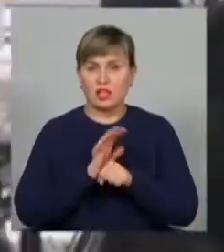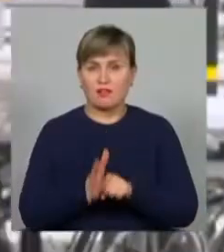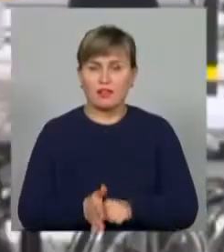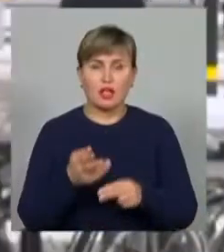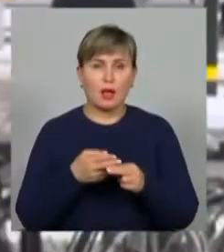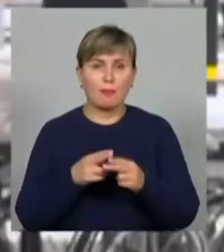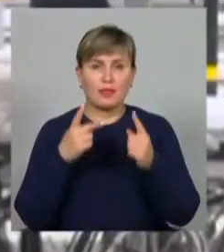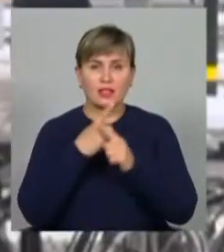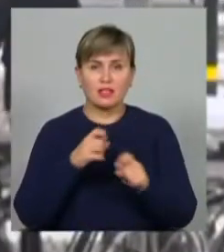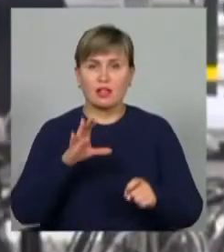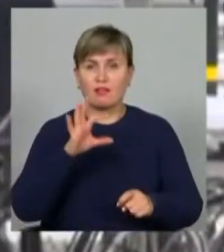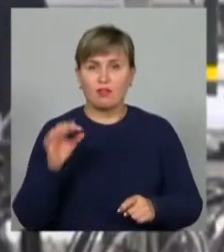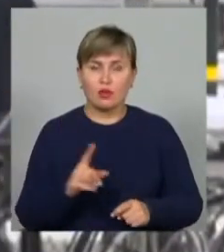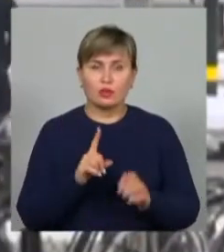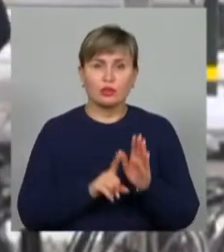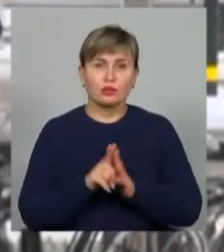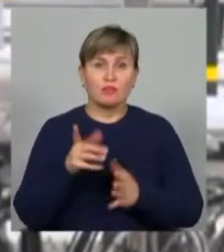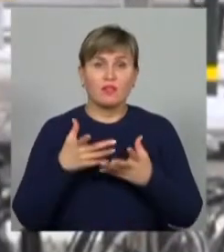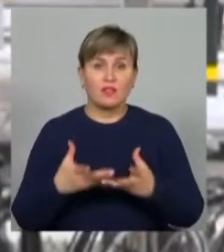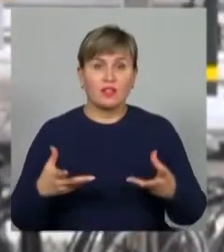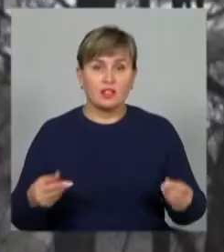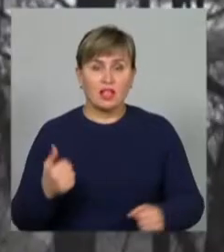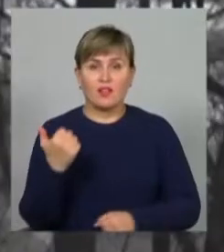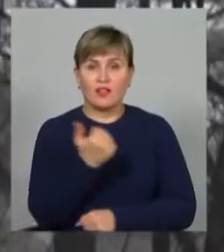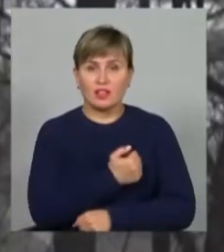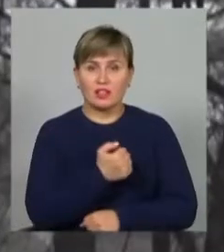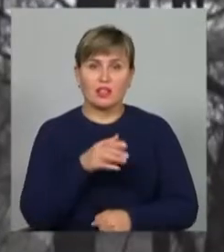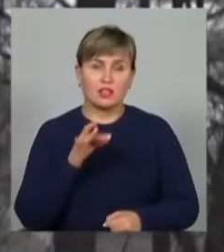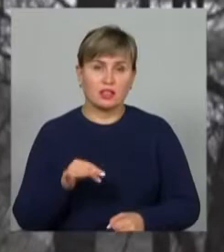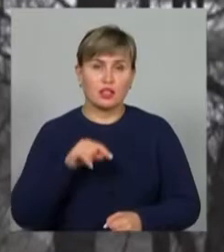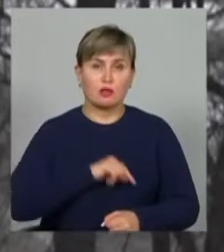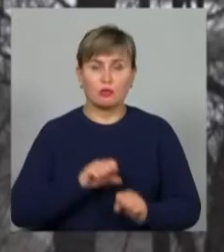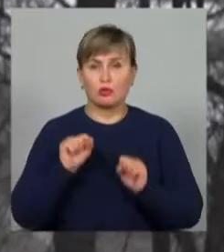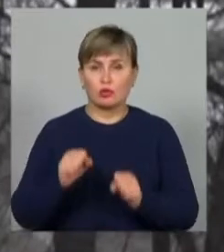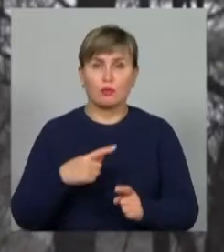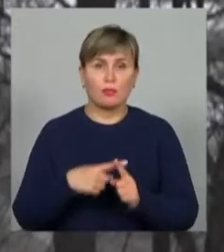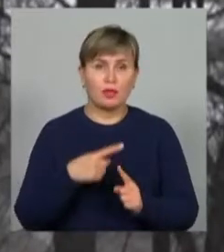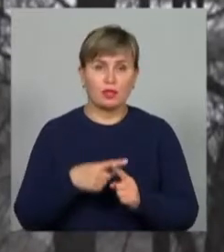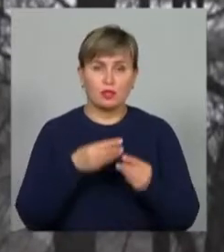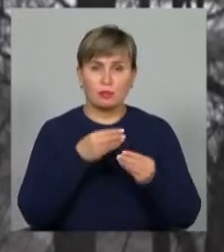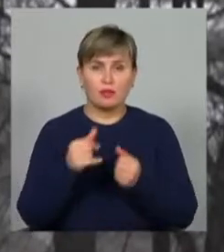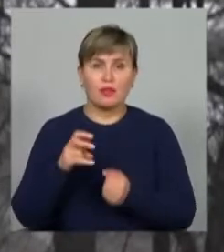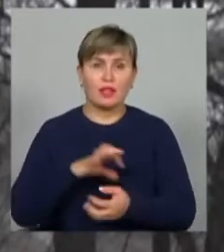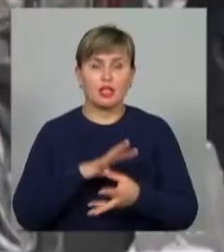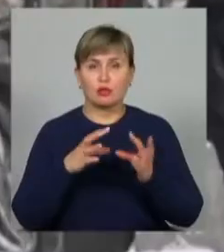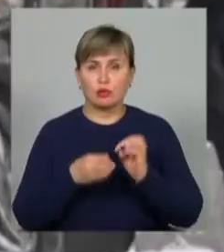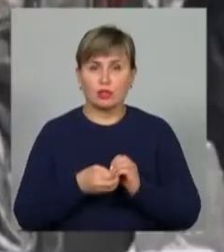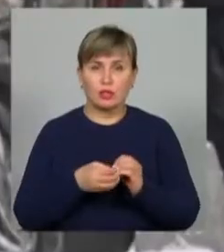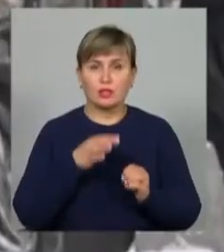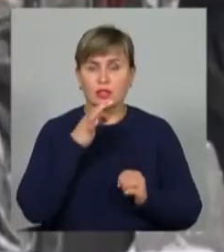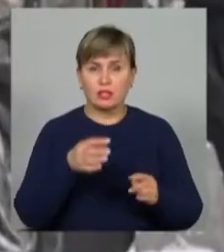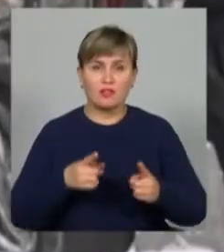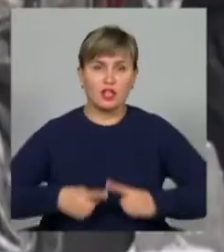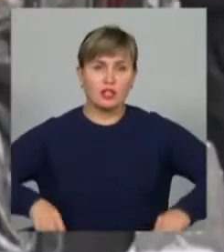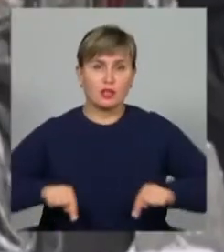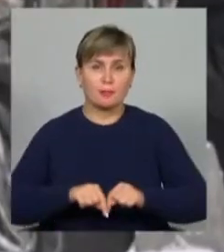Об этом заявили в ВОЗ. Наступление весны, вакцинация и естественный иммунитет положительно повлияют на результаты, отметили в